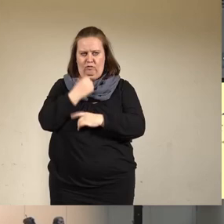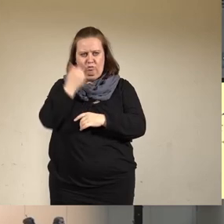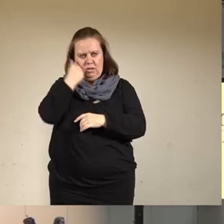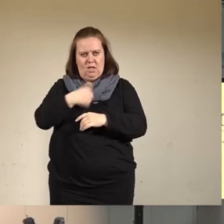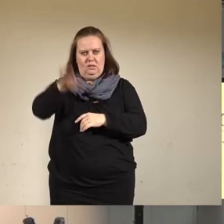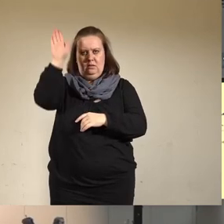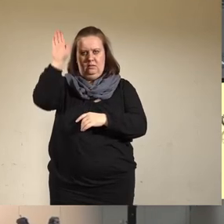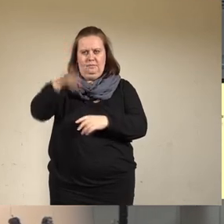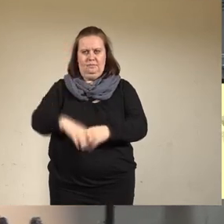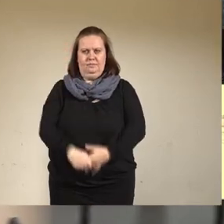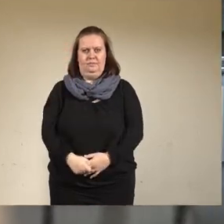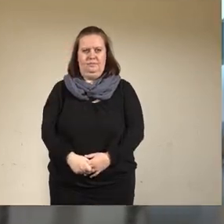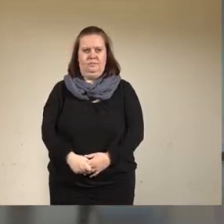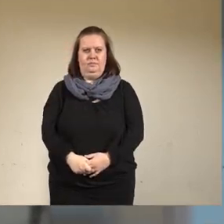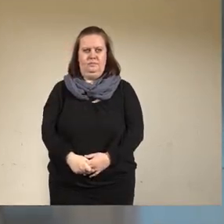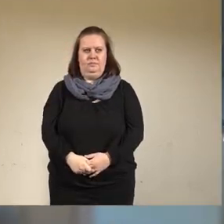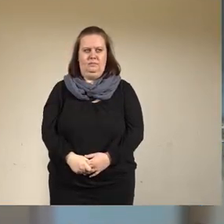bitte ich jetzt um das Stimmzeichen.